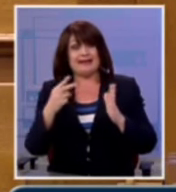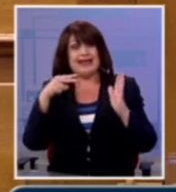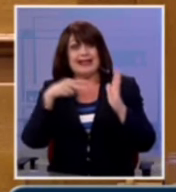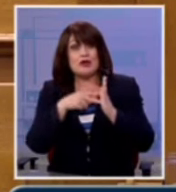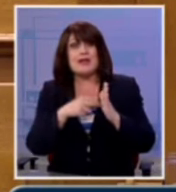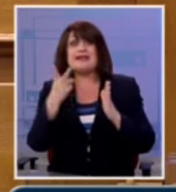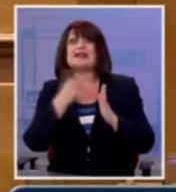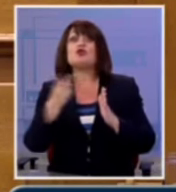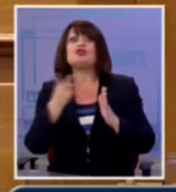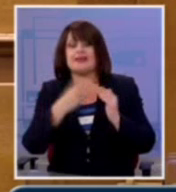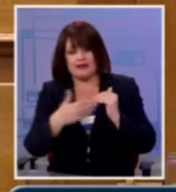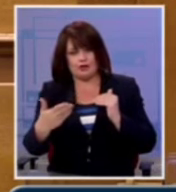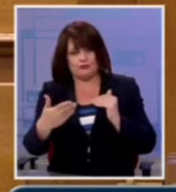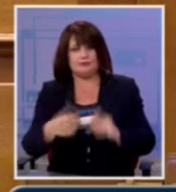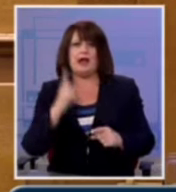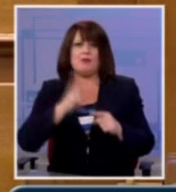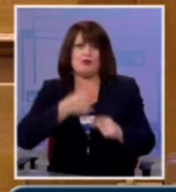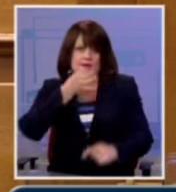Αυτό που είπε είναι πάρα πολύ απλό.